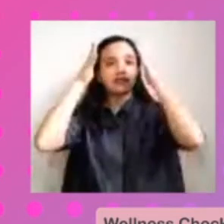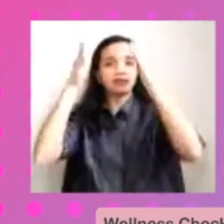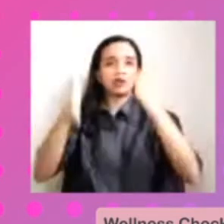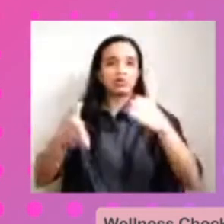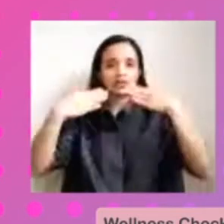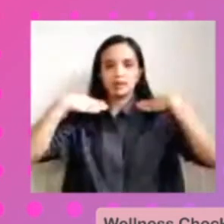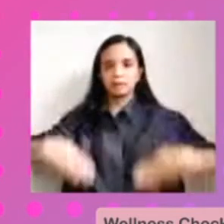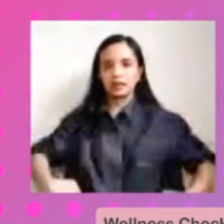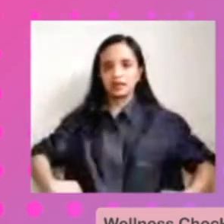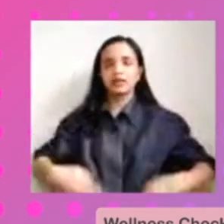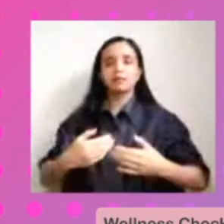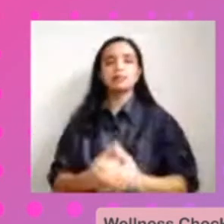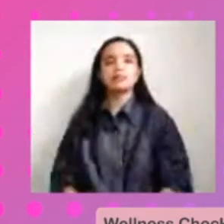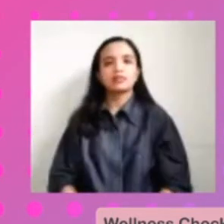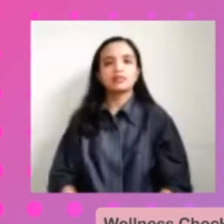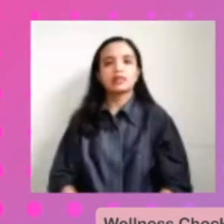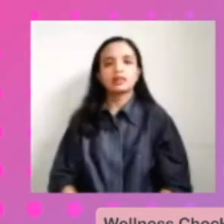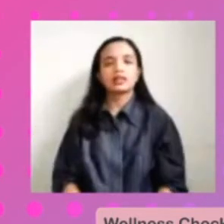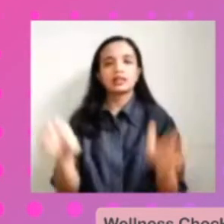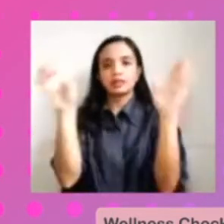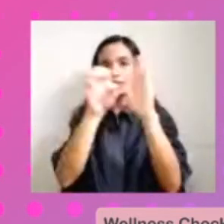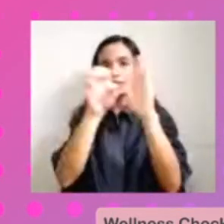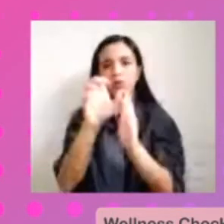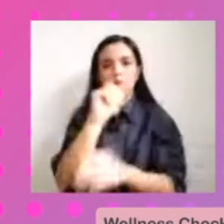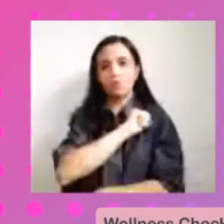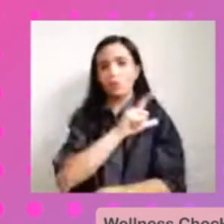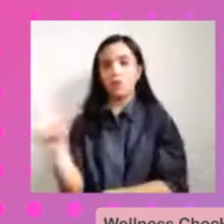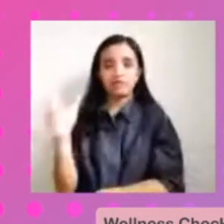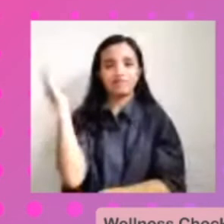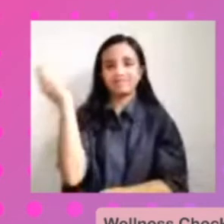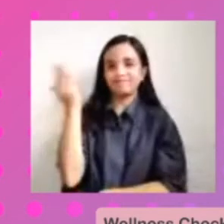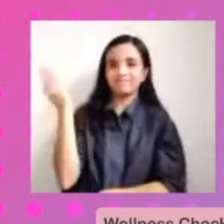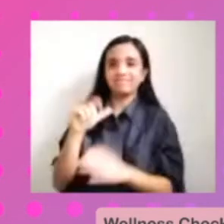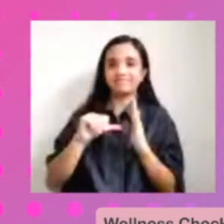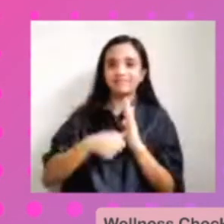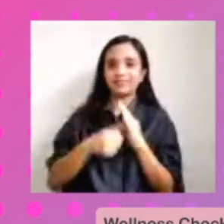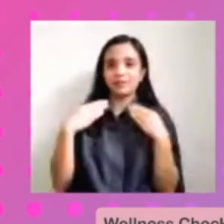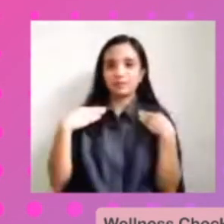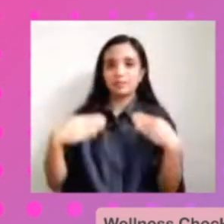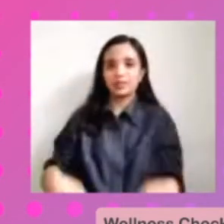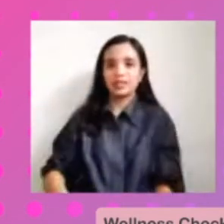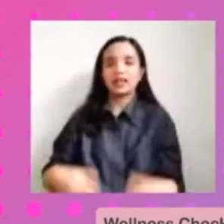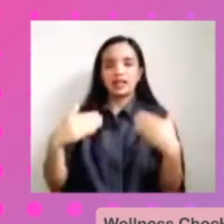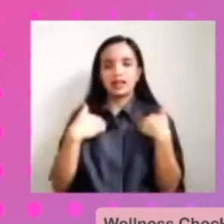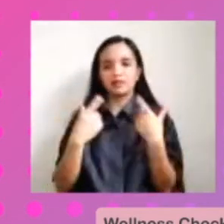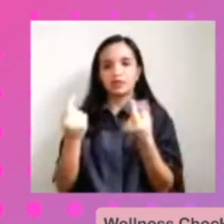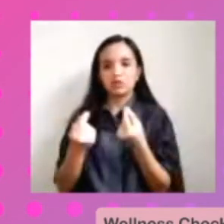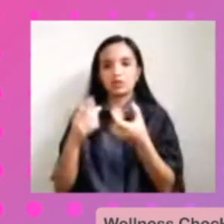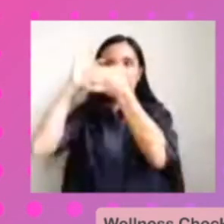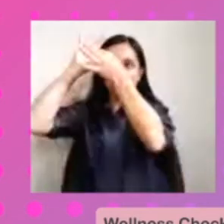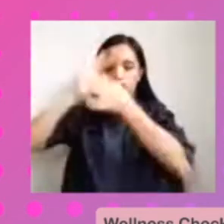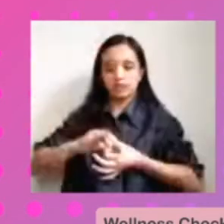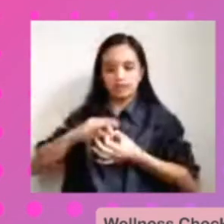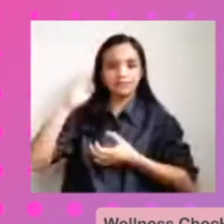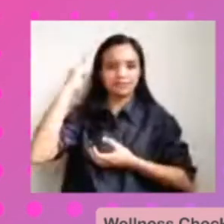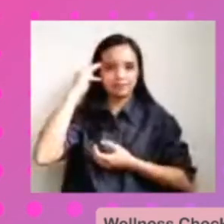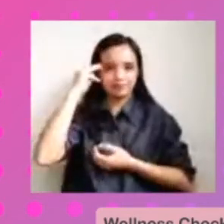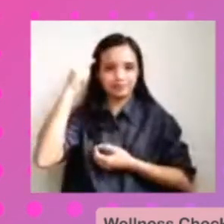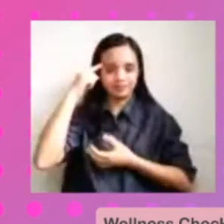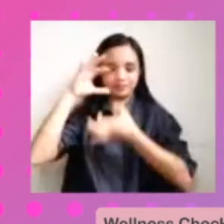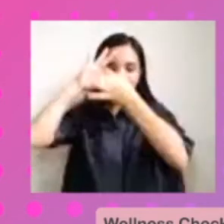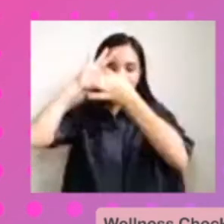Maraming salamat, no, sa inyong pagsubaybay sa ating Wellness Check episode ngayong umaga. Okay, napakaganda talaga